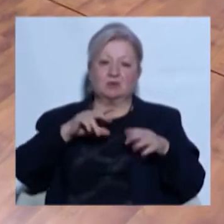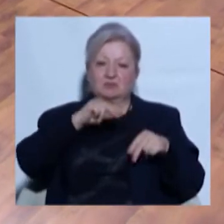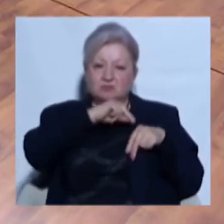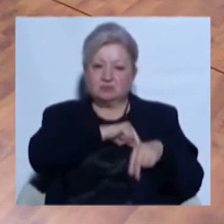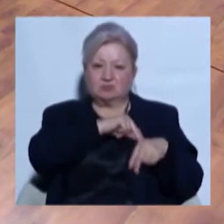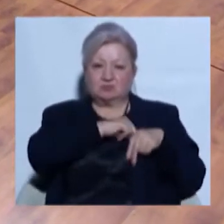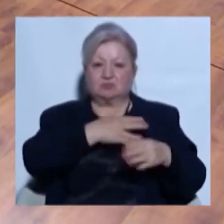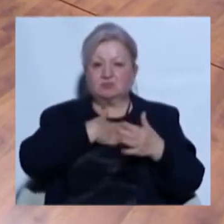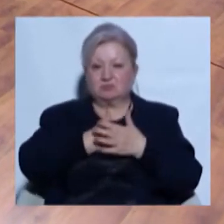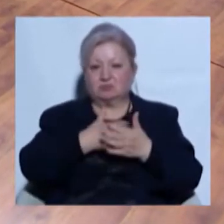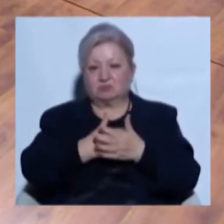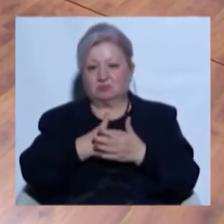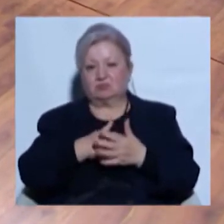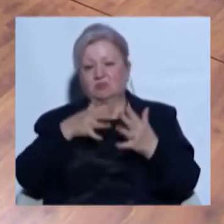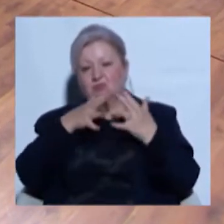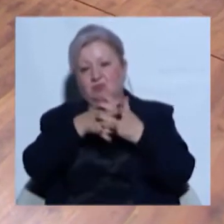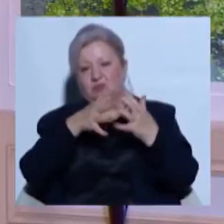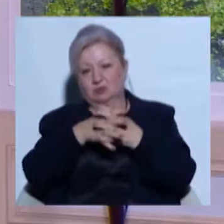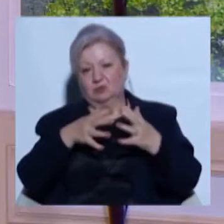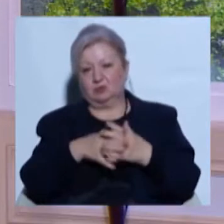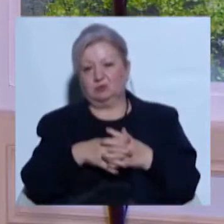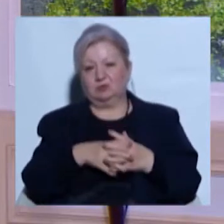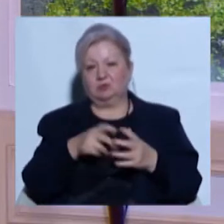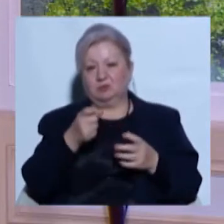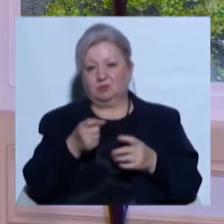ბრძოლამ. ახლა კი მივყვეთ